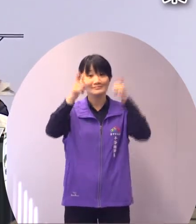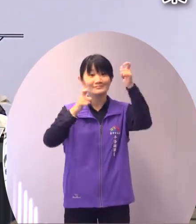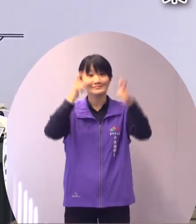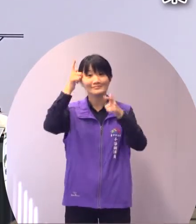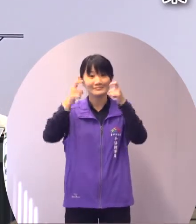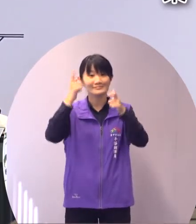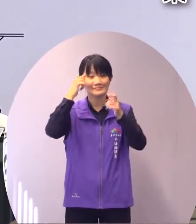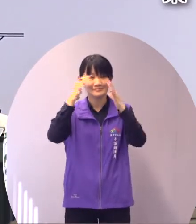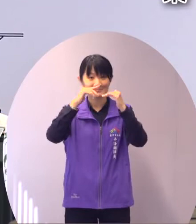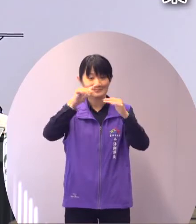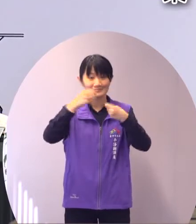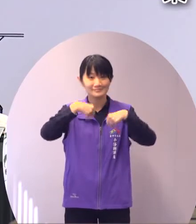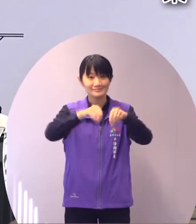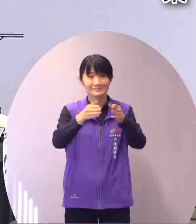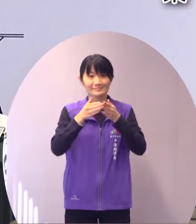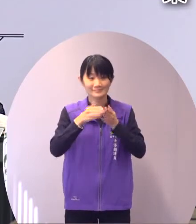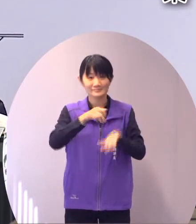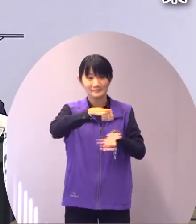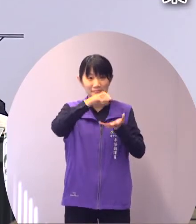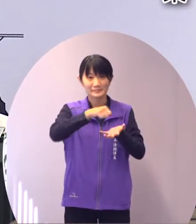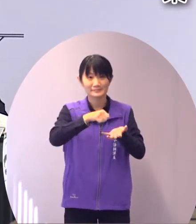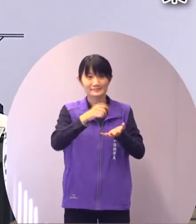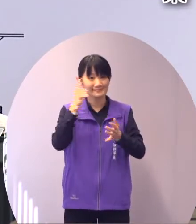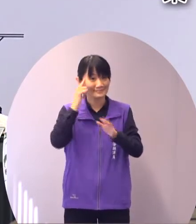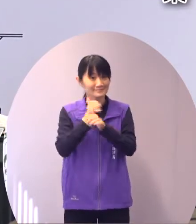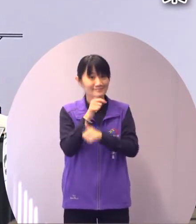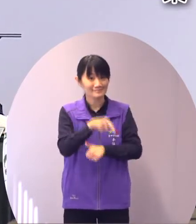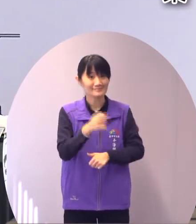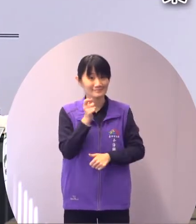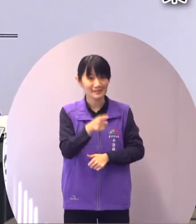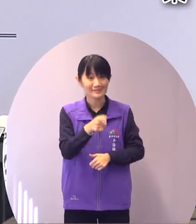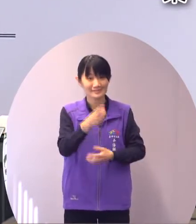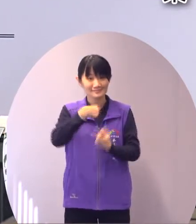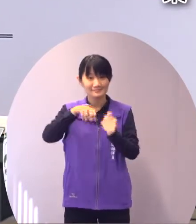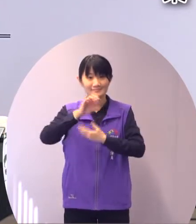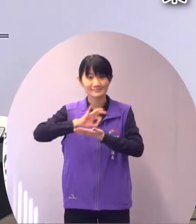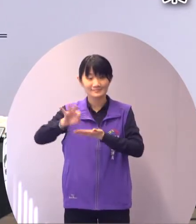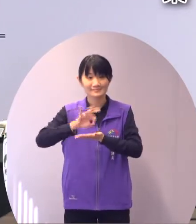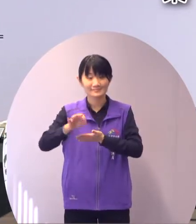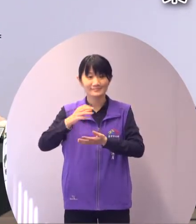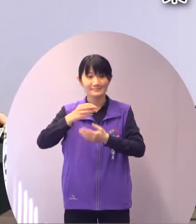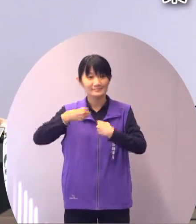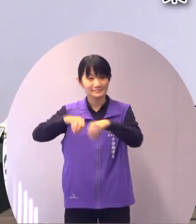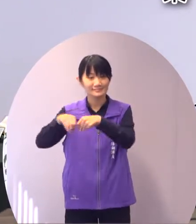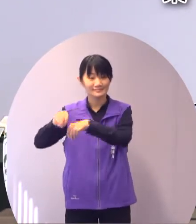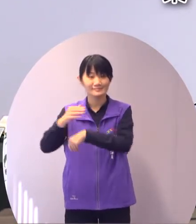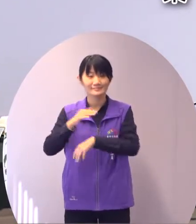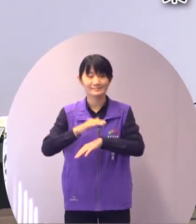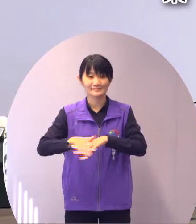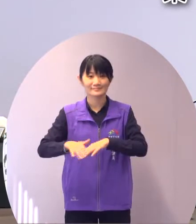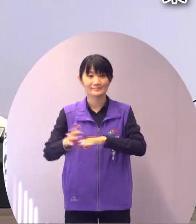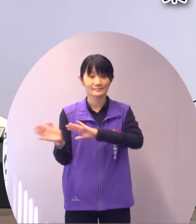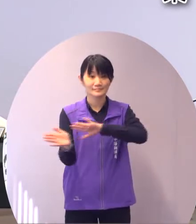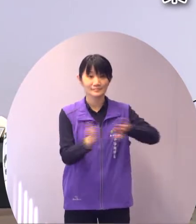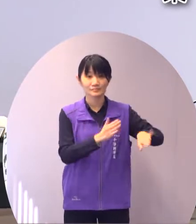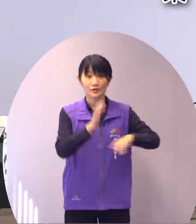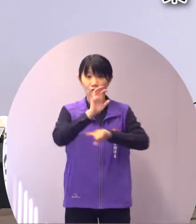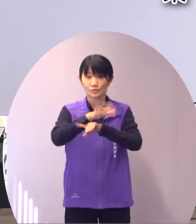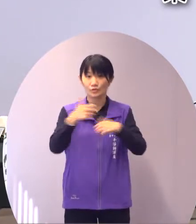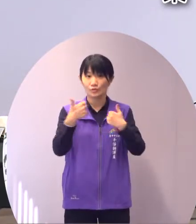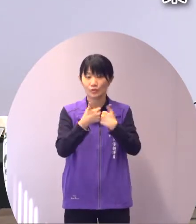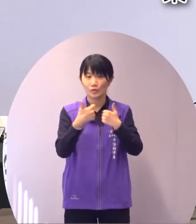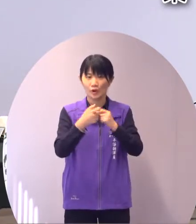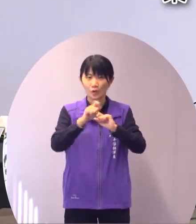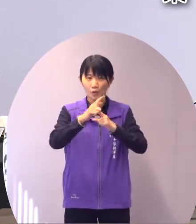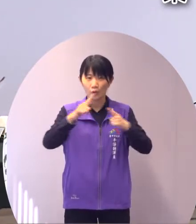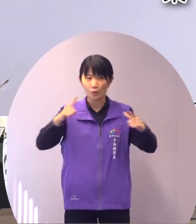的利用。那除了这十大伴手礼之外，事实上我们的农会也有很多好的产品哈，